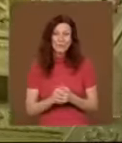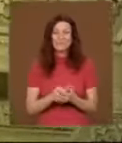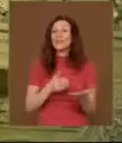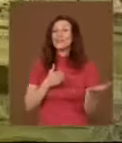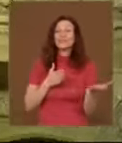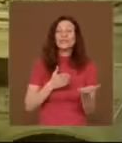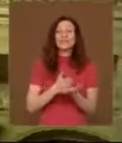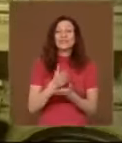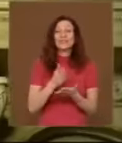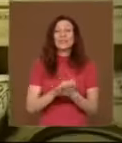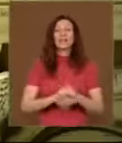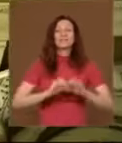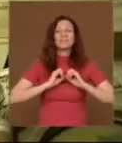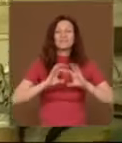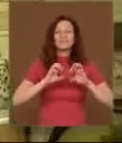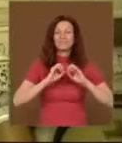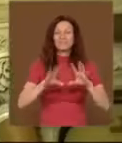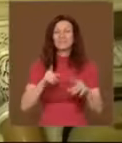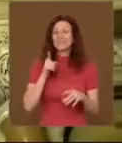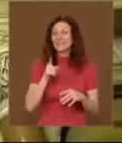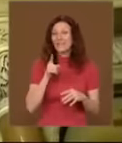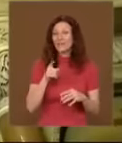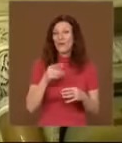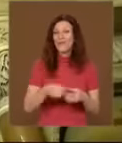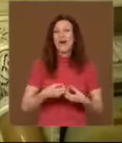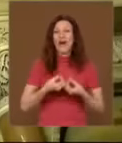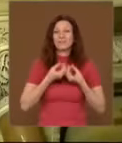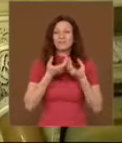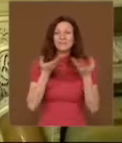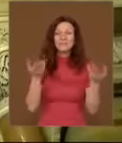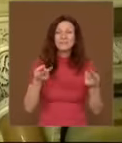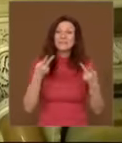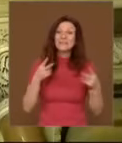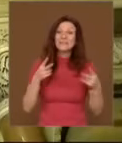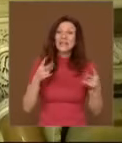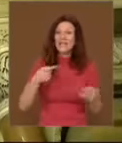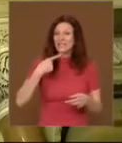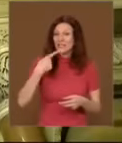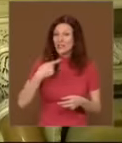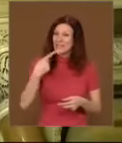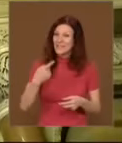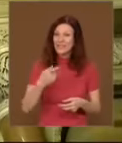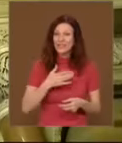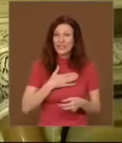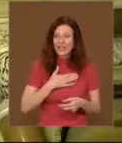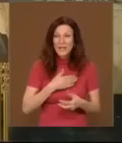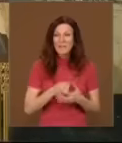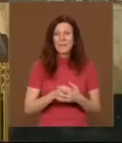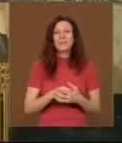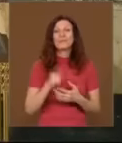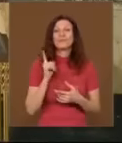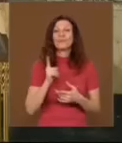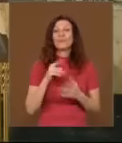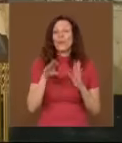чрез възвестяване на това евангелско повествование на различни езици, което е